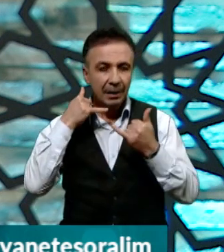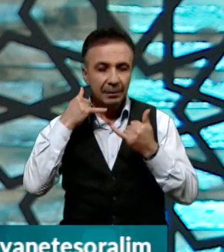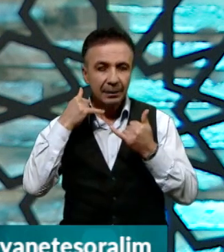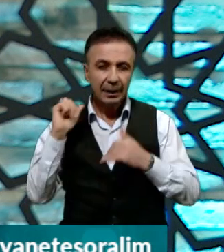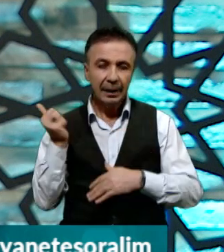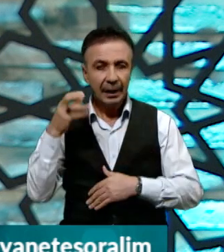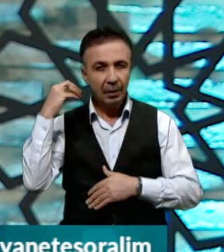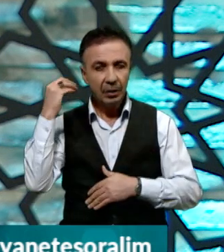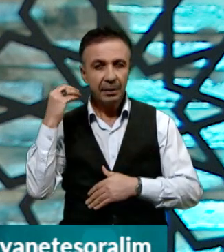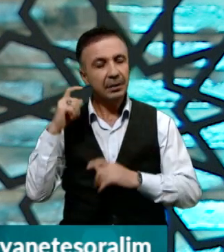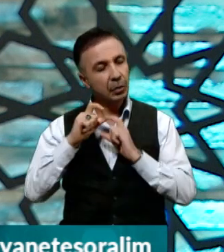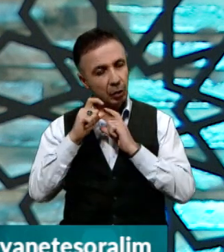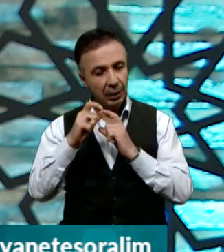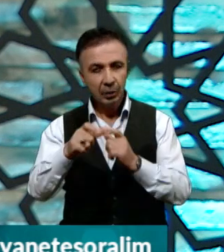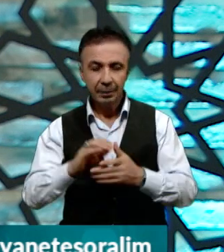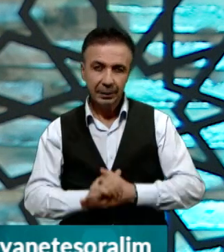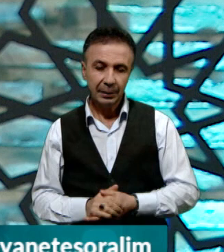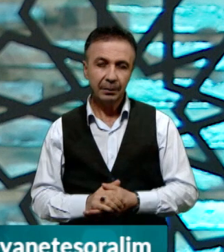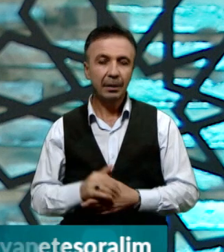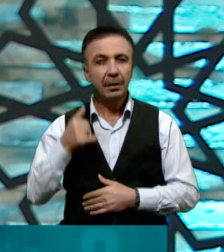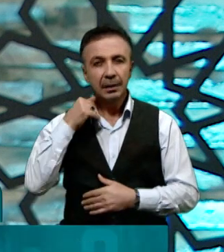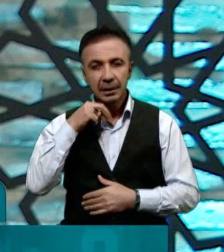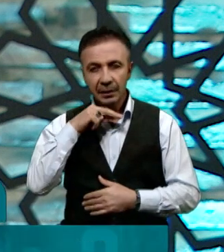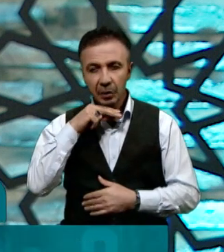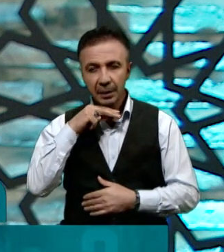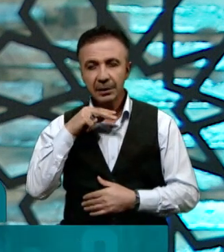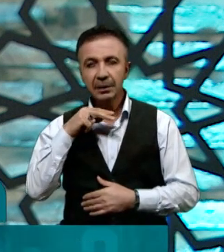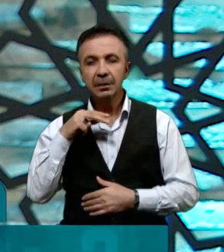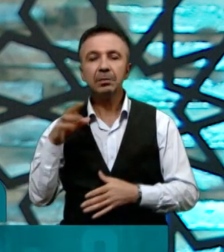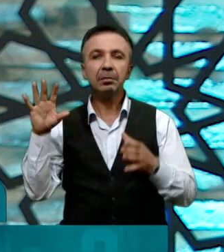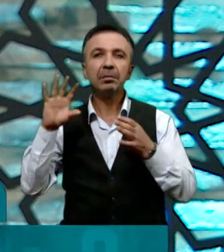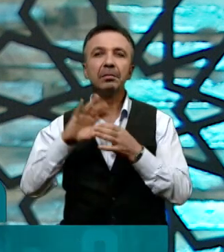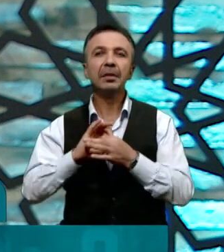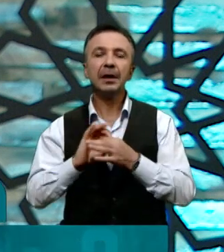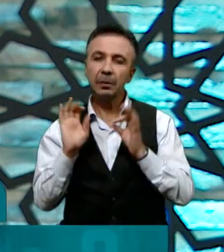hocamıza sorularınızı sorabilirsiniz. 0312 alan koduyla